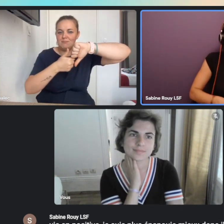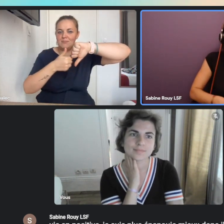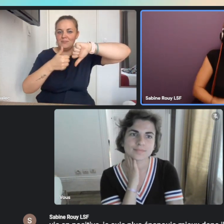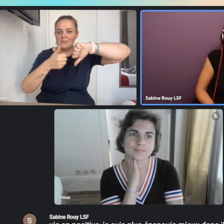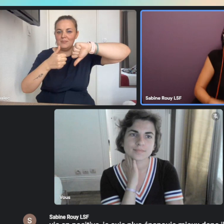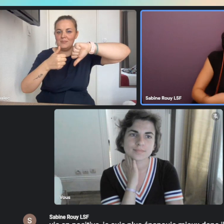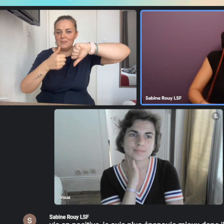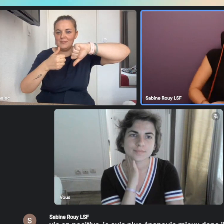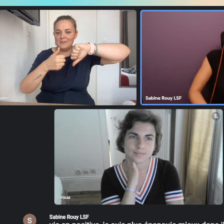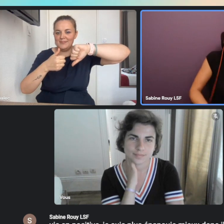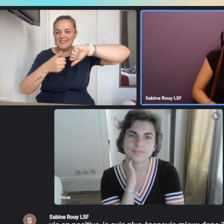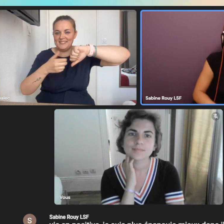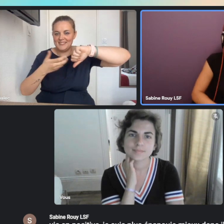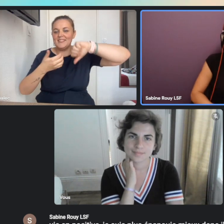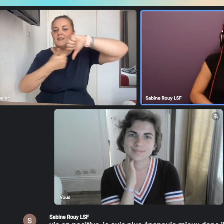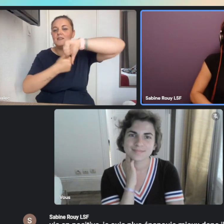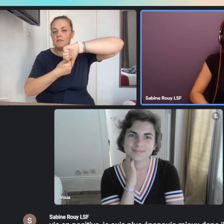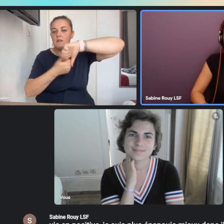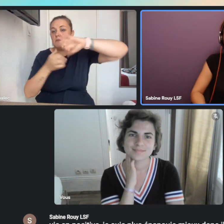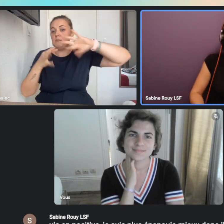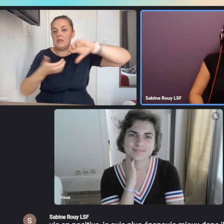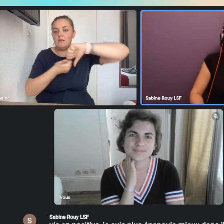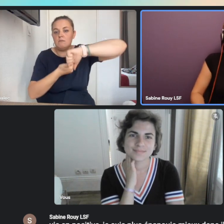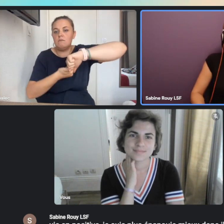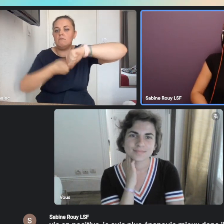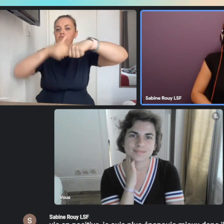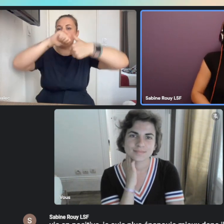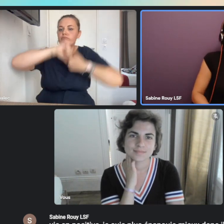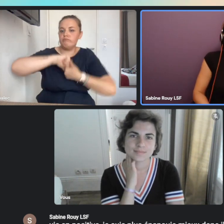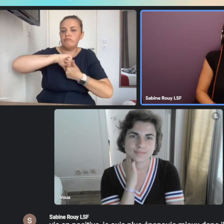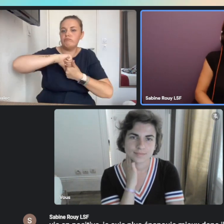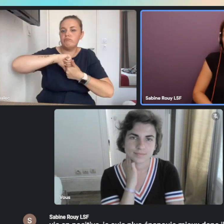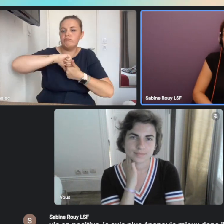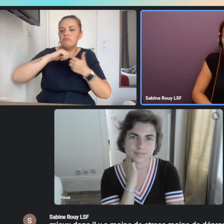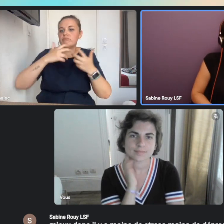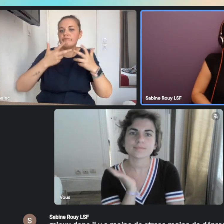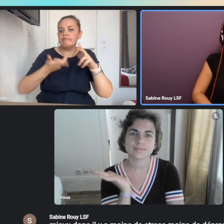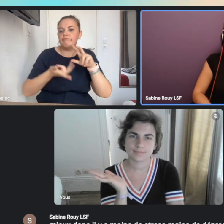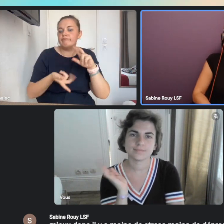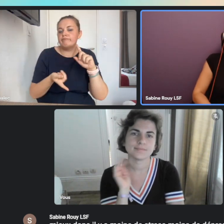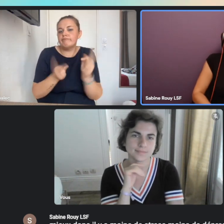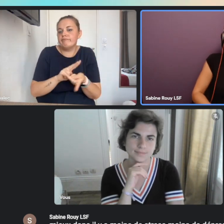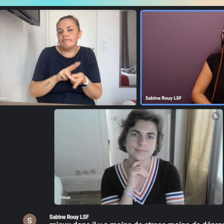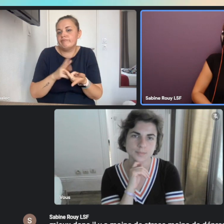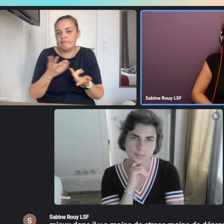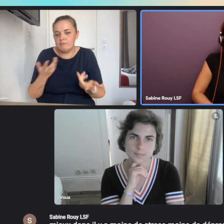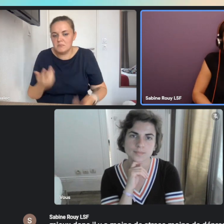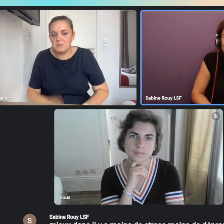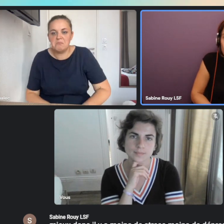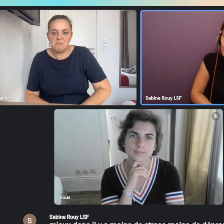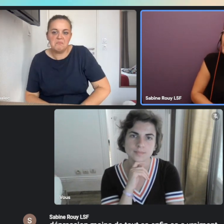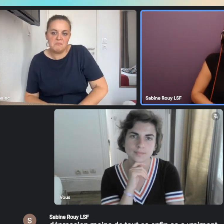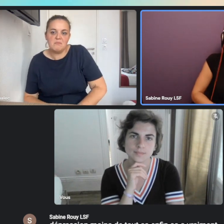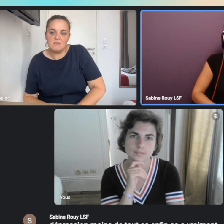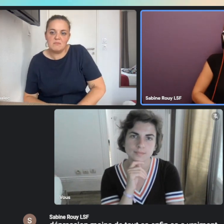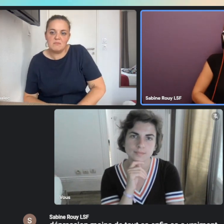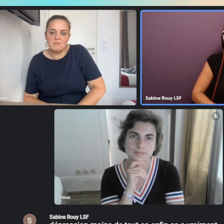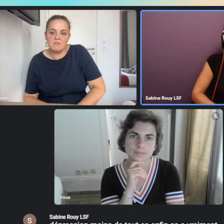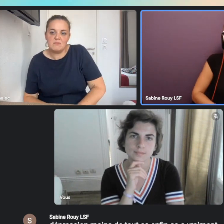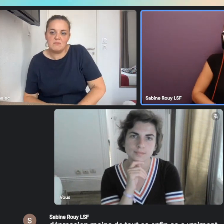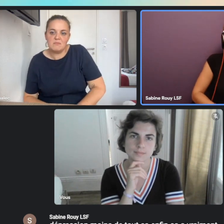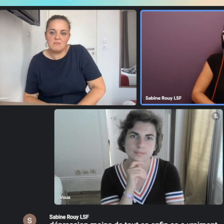de concept chinois avec le yin et le yang. C'est vraiment ça, où tout s'est inversé et tout s'est